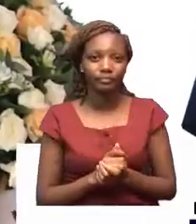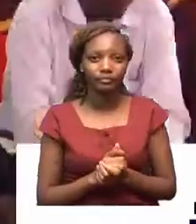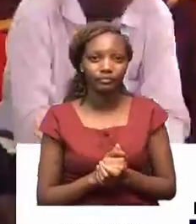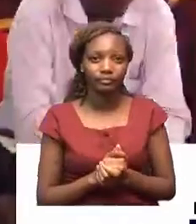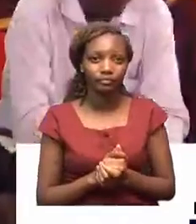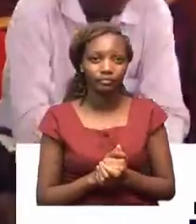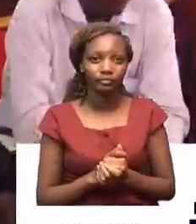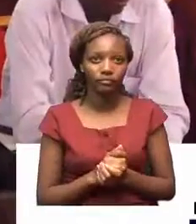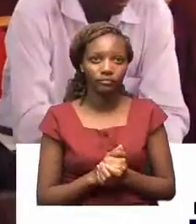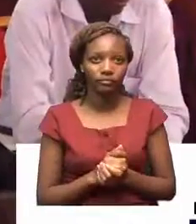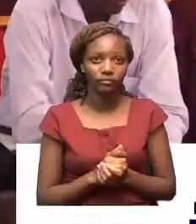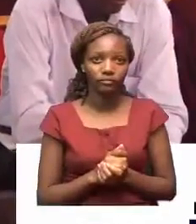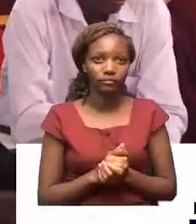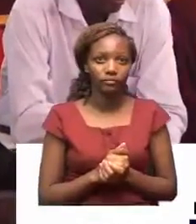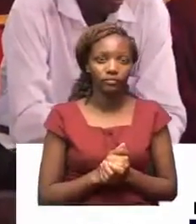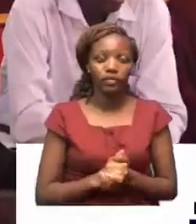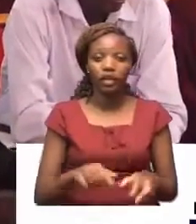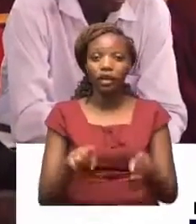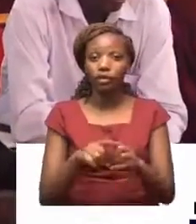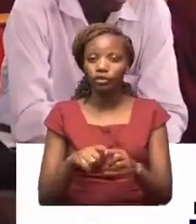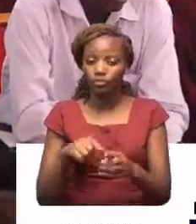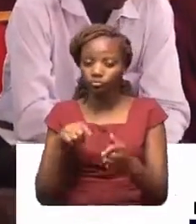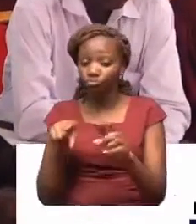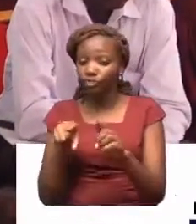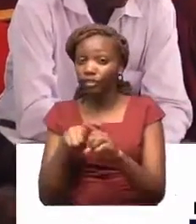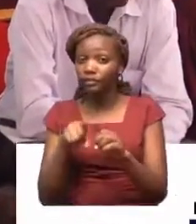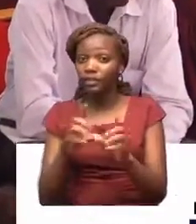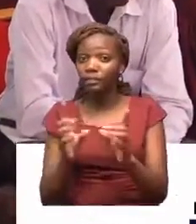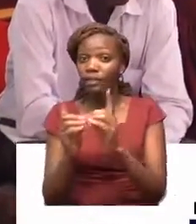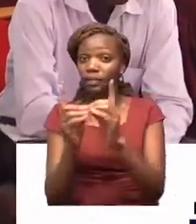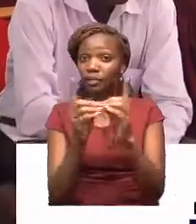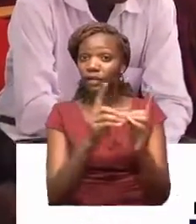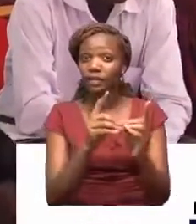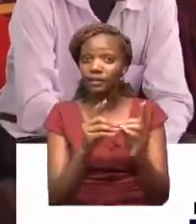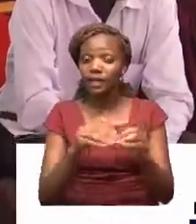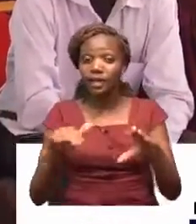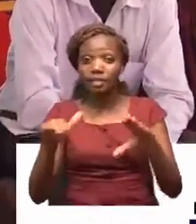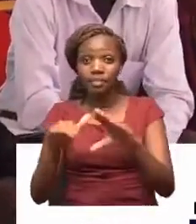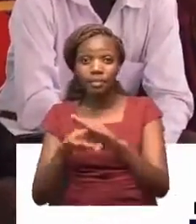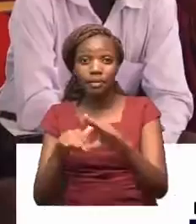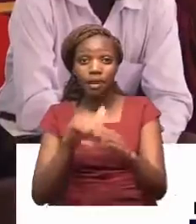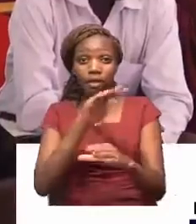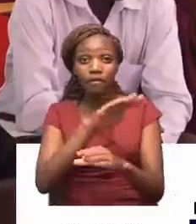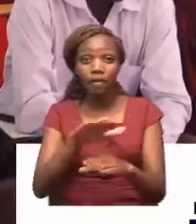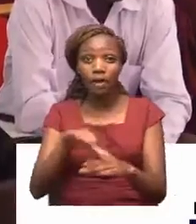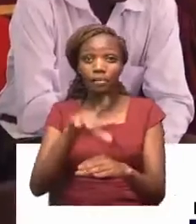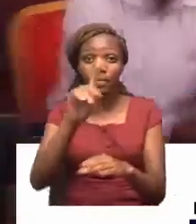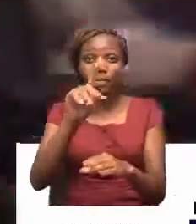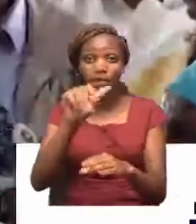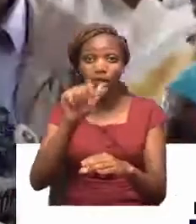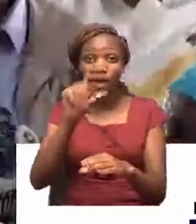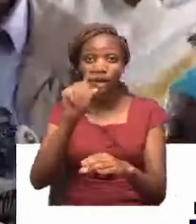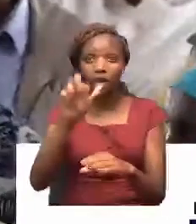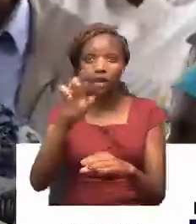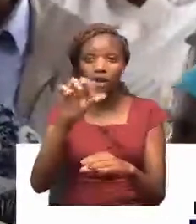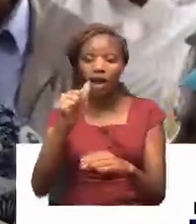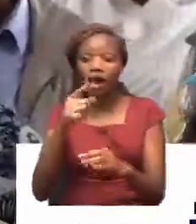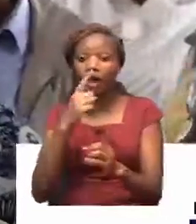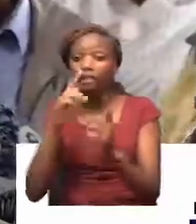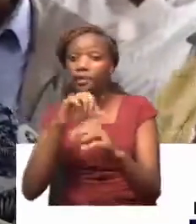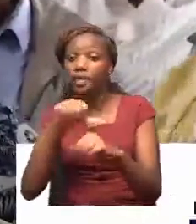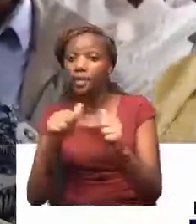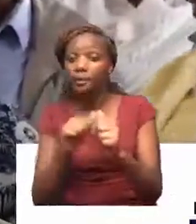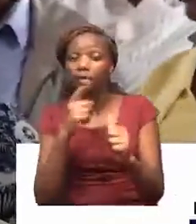Motiba. Na ni demokrasia hiyo ambayo mbunge wa Kandara Ali Swahome analilia, huku akisema kuwa baadhi ya